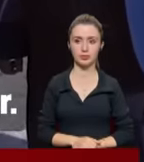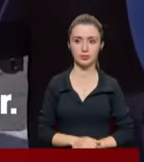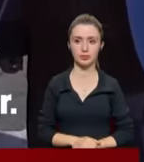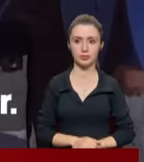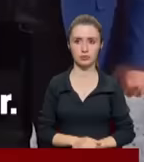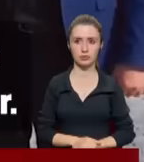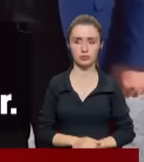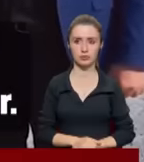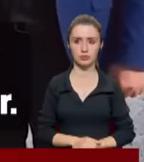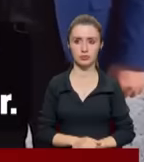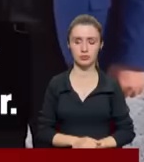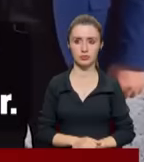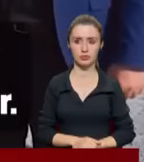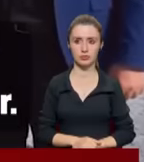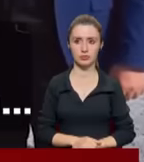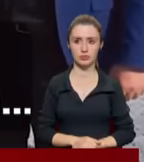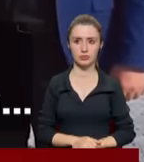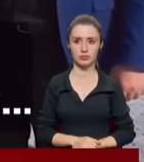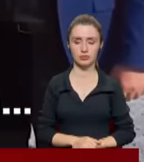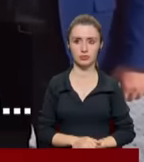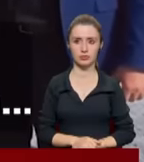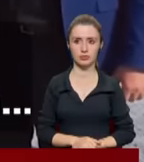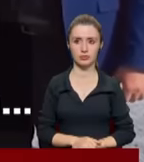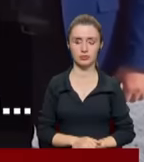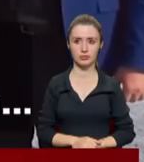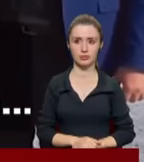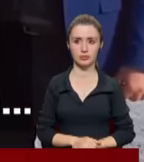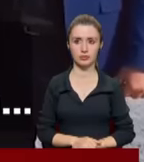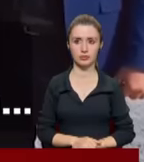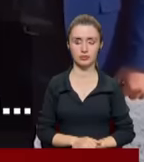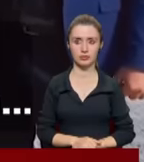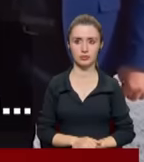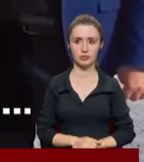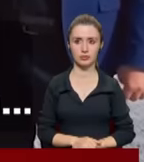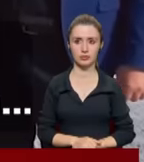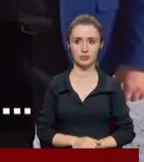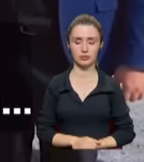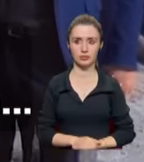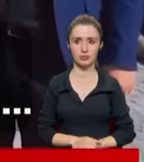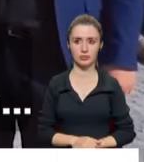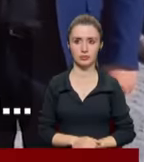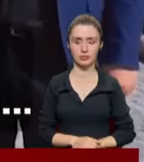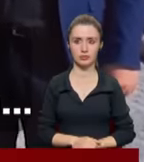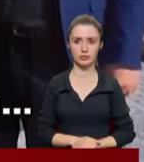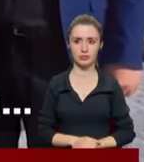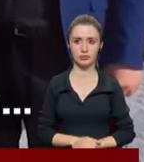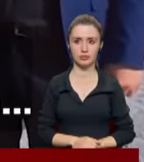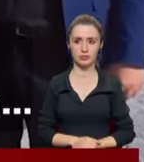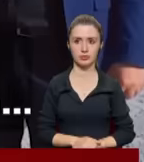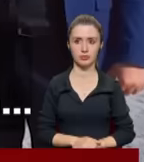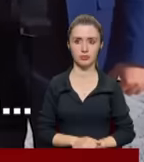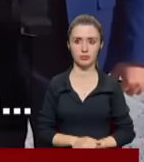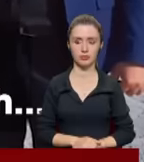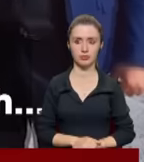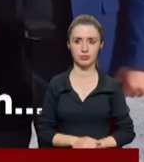burada otlatırken en kıymetli arazisi kazdağlarının eteklerinde kendi Türk köylüsü burada